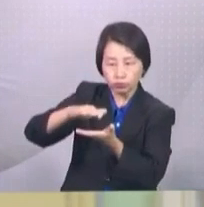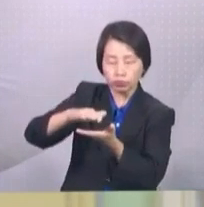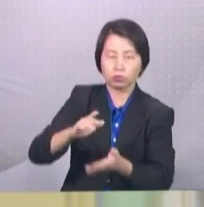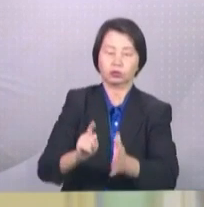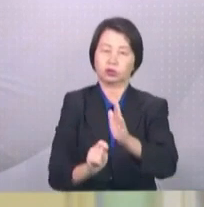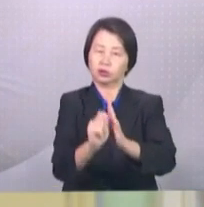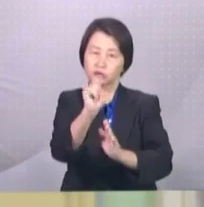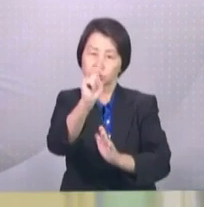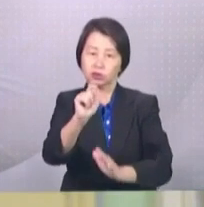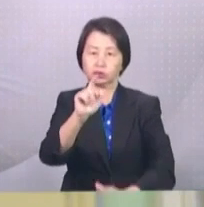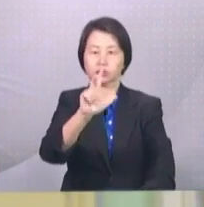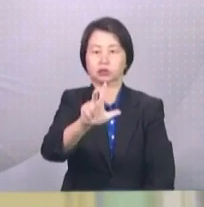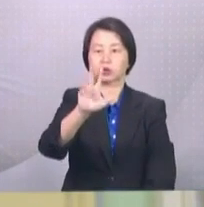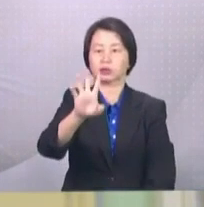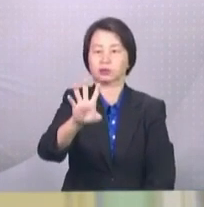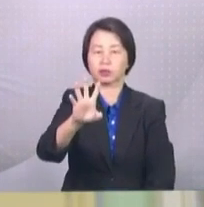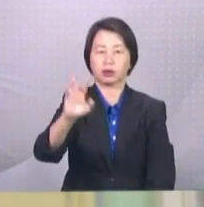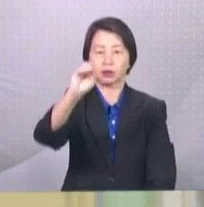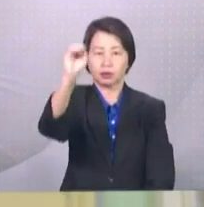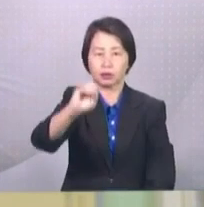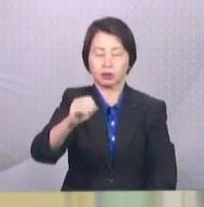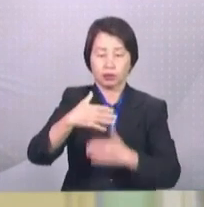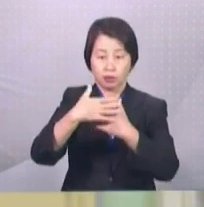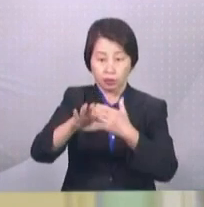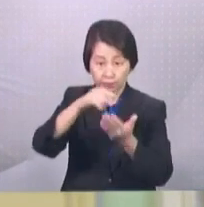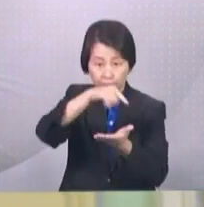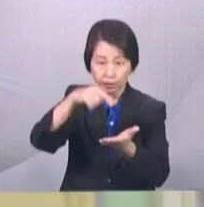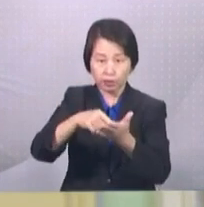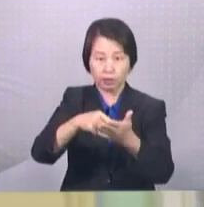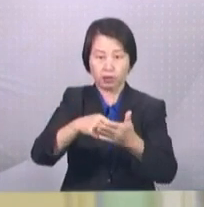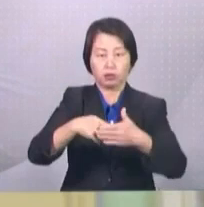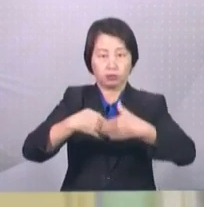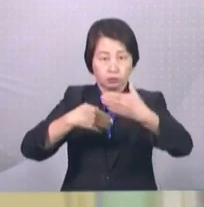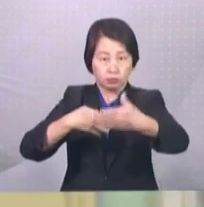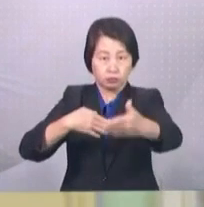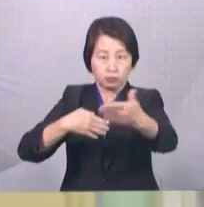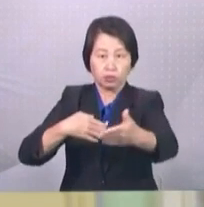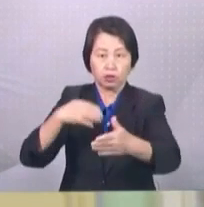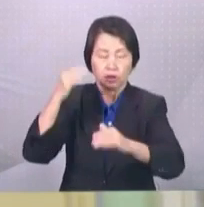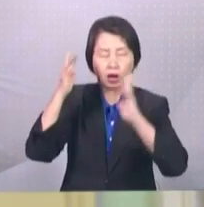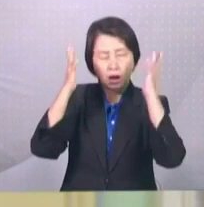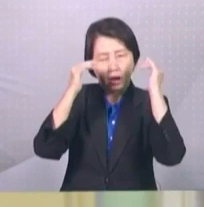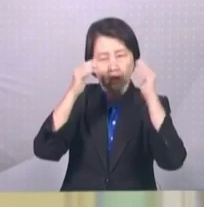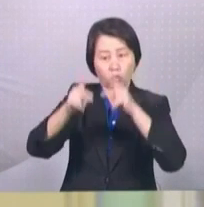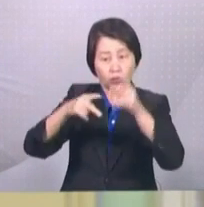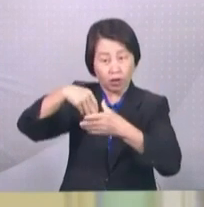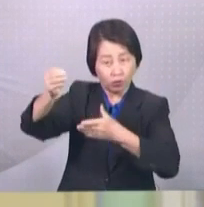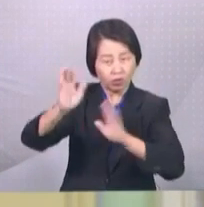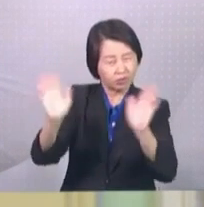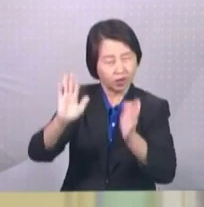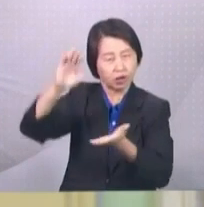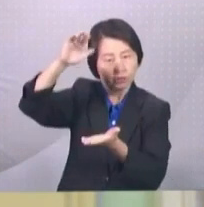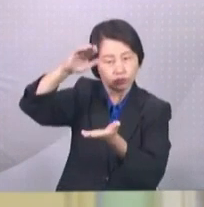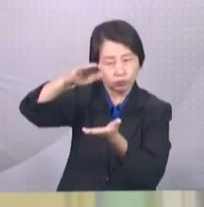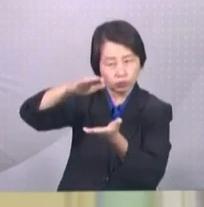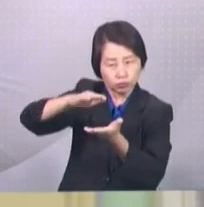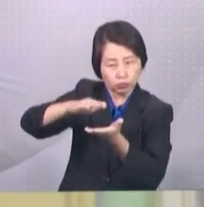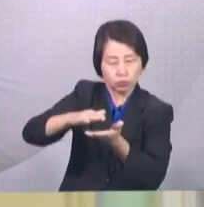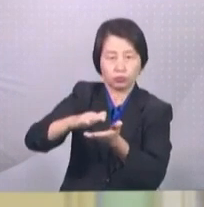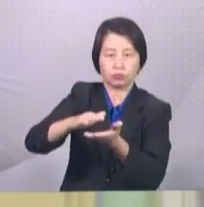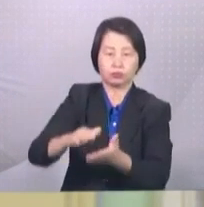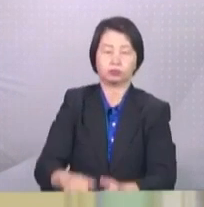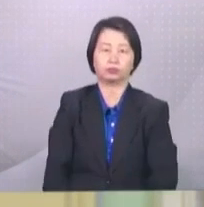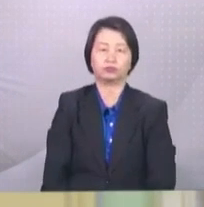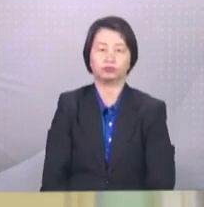3400 dan kita harap selepas ini akan terus menurun kita doakan daripada tingkat